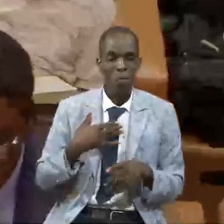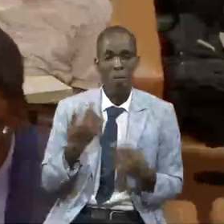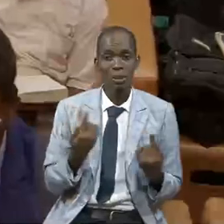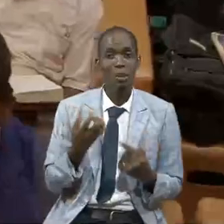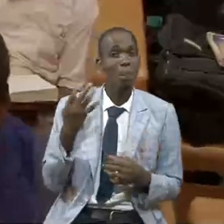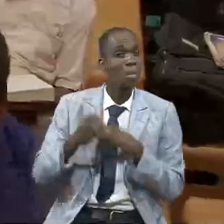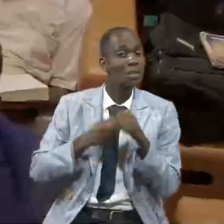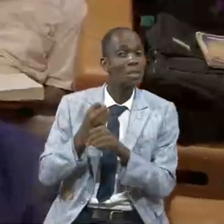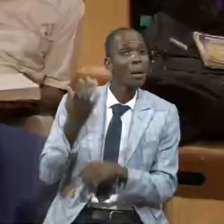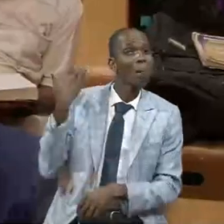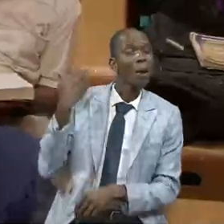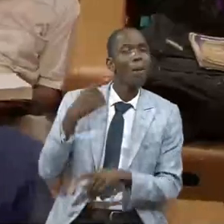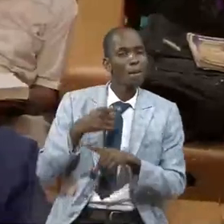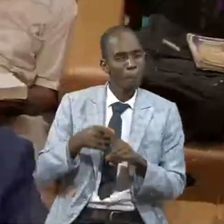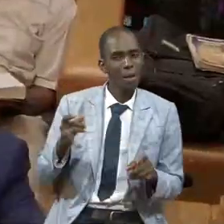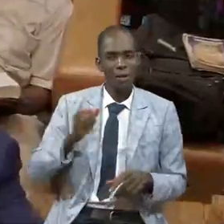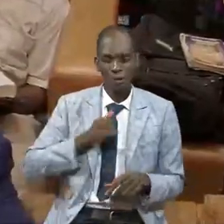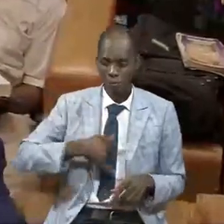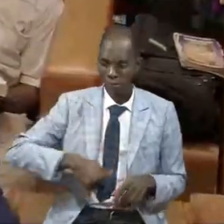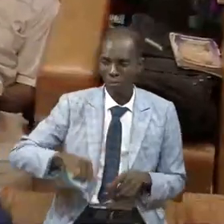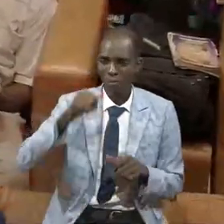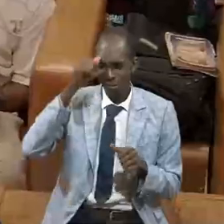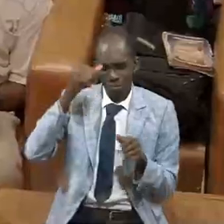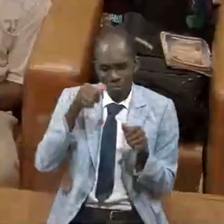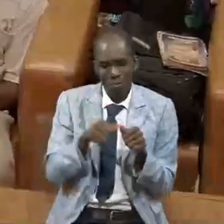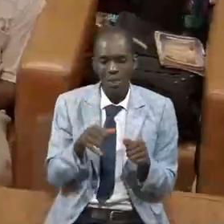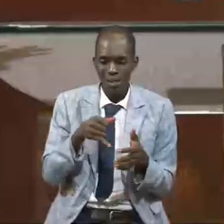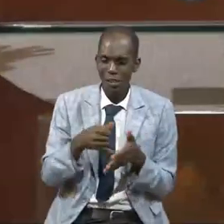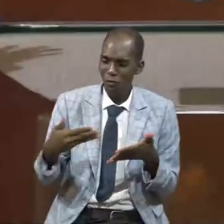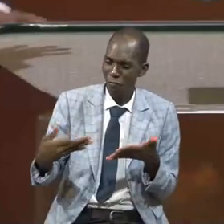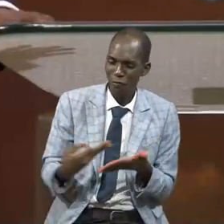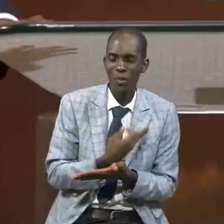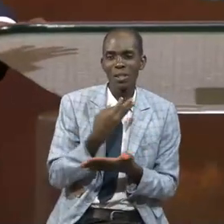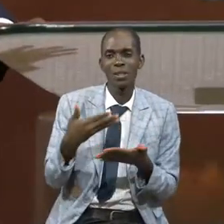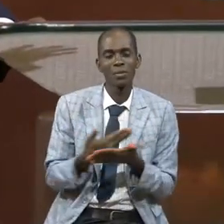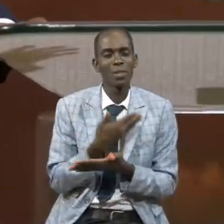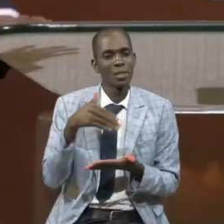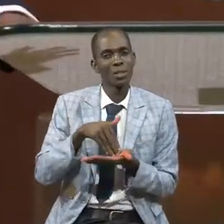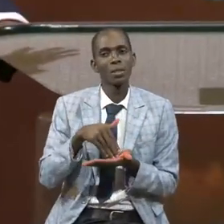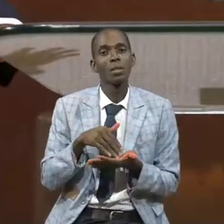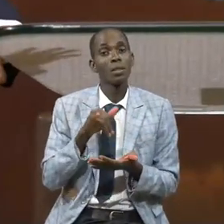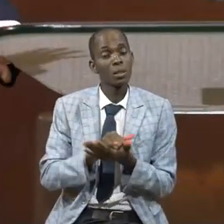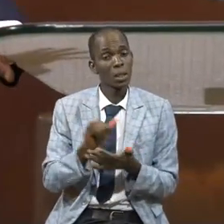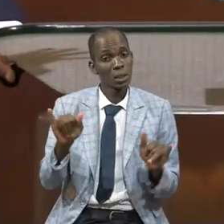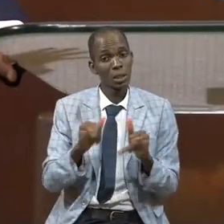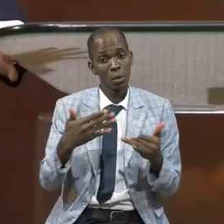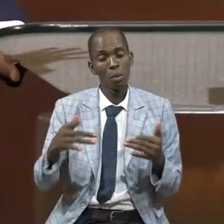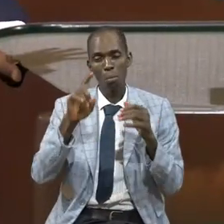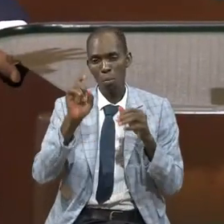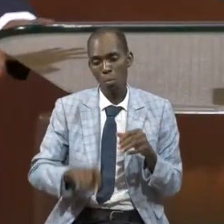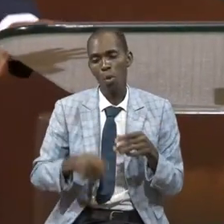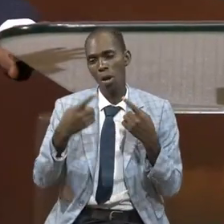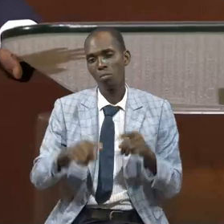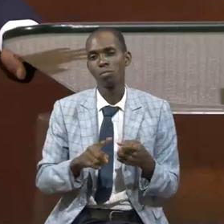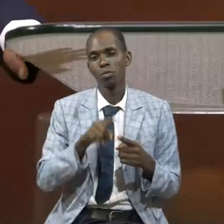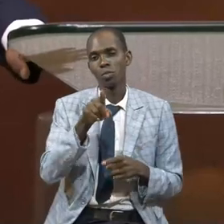écoulées, mais c'est toujours aussi réel qu'une expérience d'aujourd'hui. Ce doit vous arriver. Parce